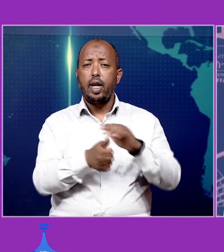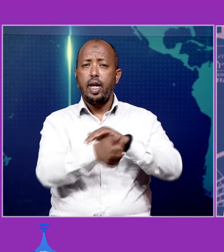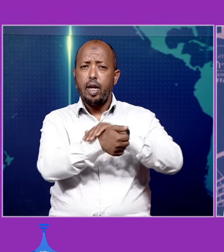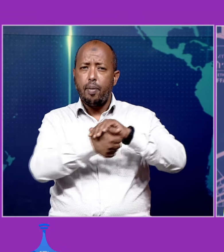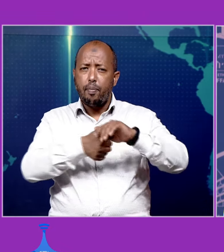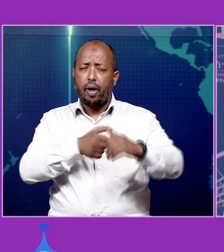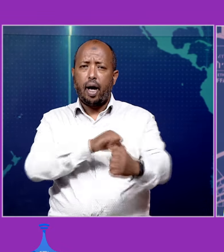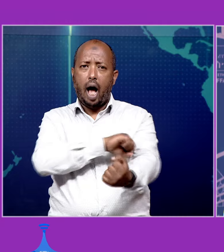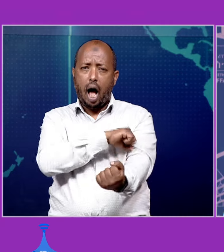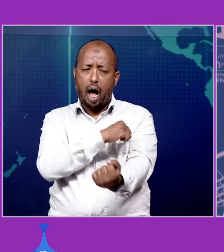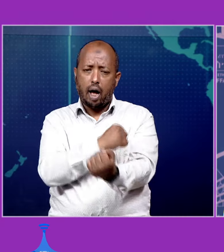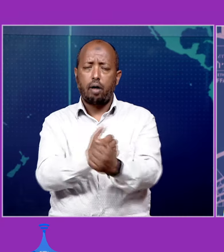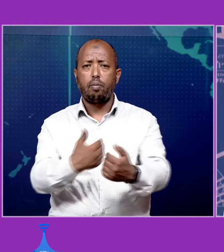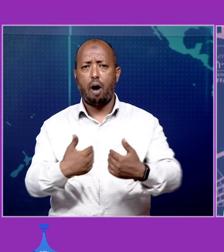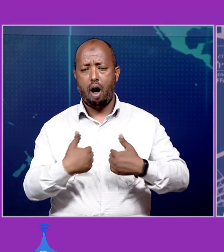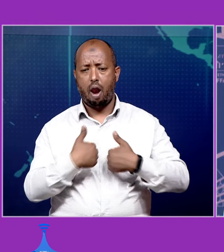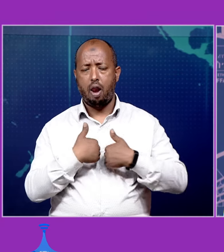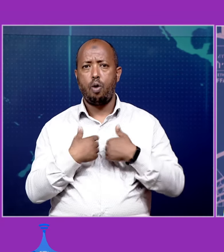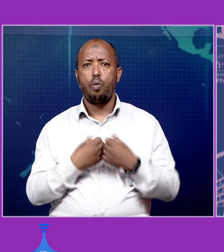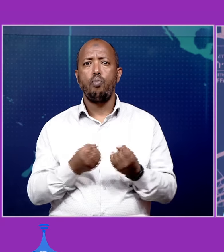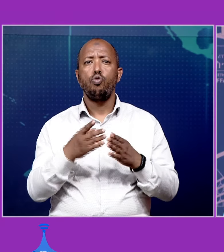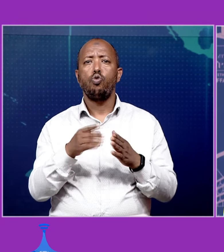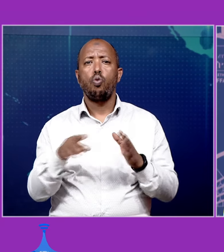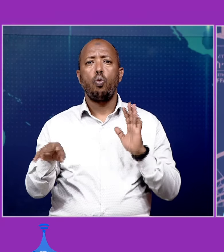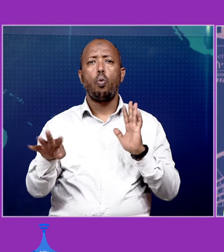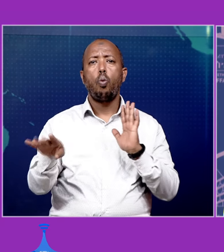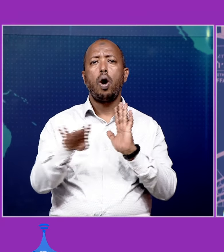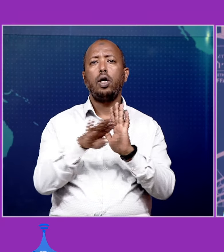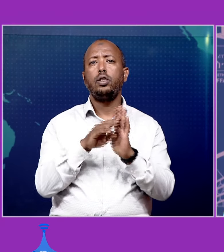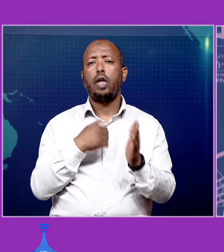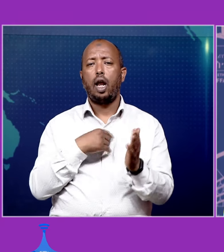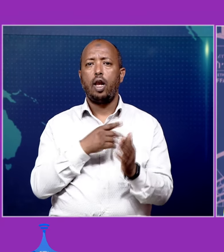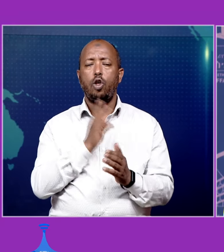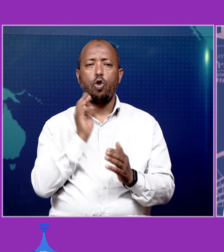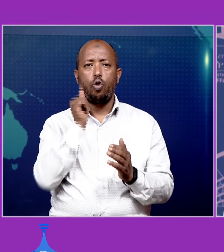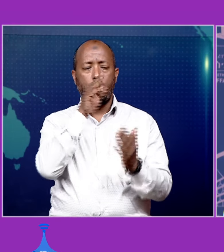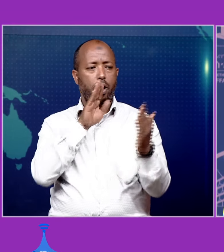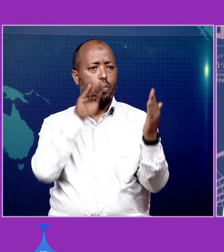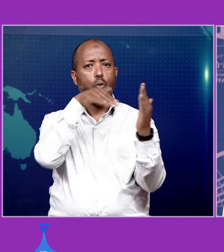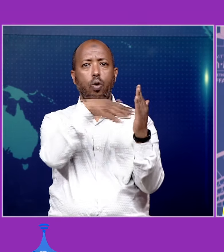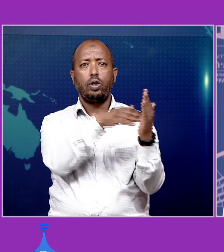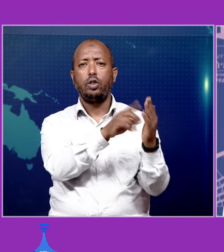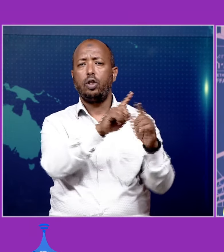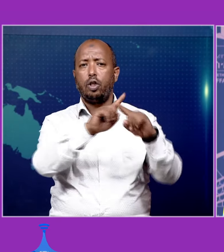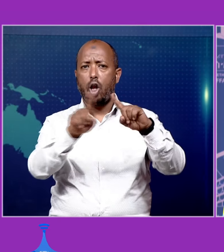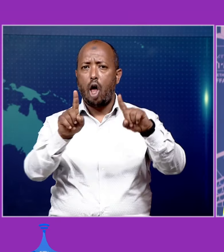አለን። ብዙ ወንዞች አሉን ኢትዮጵያ የሚፈሱ እንጂ ወደ ኢትዮጵያ የሚፈሱ